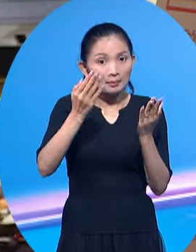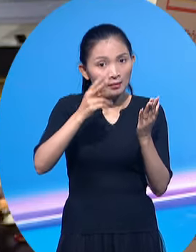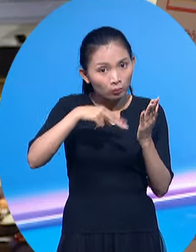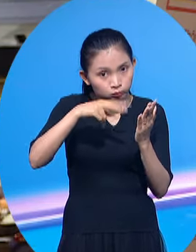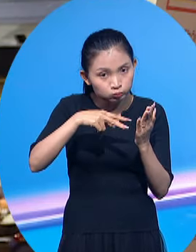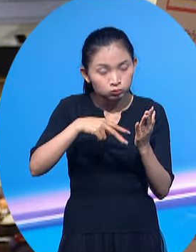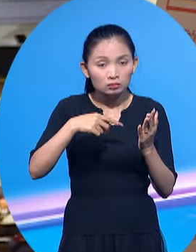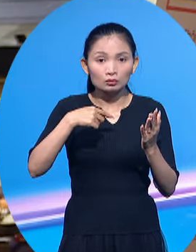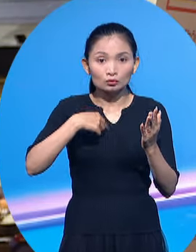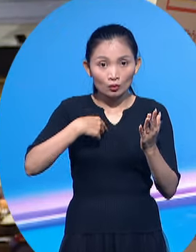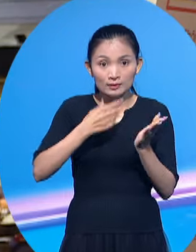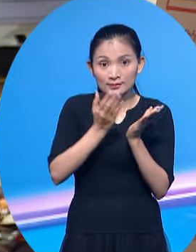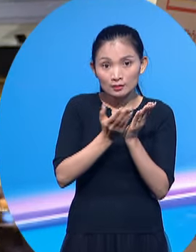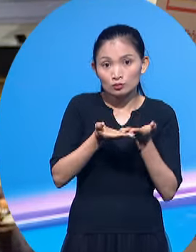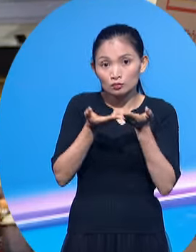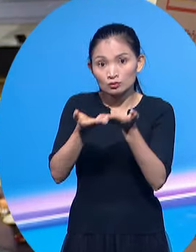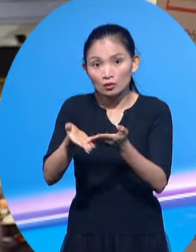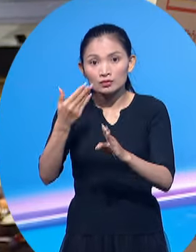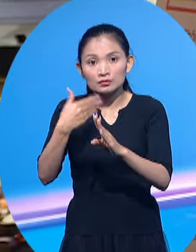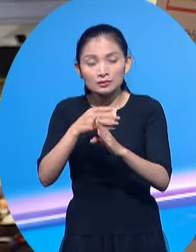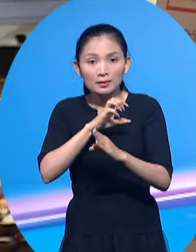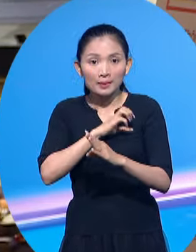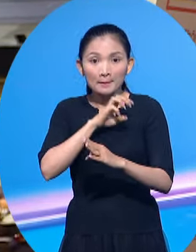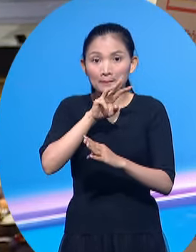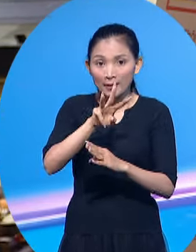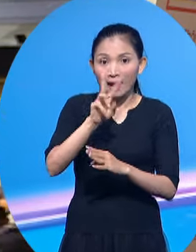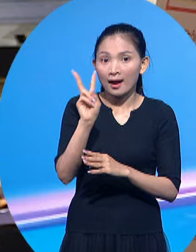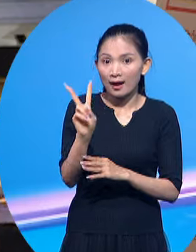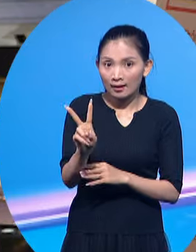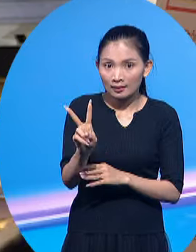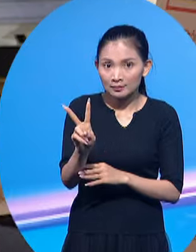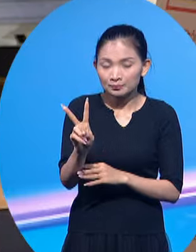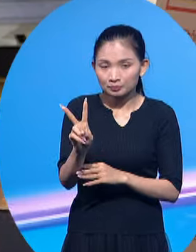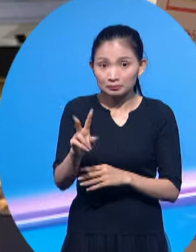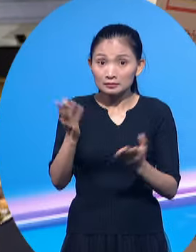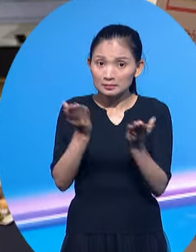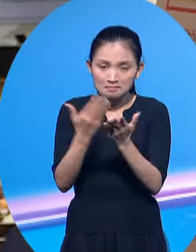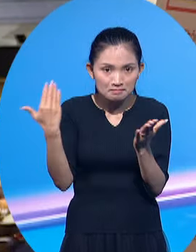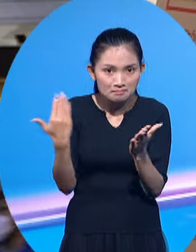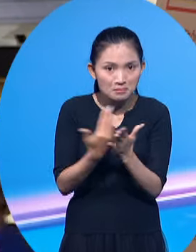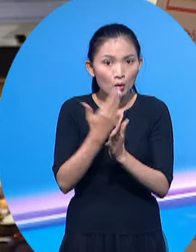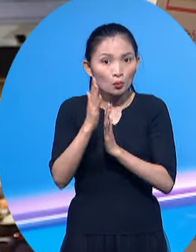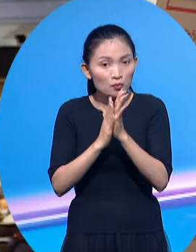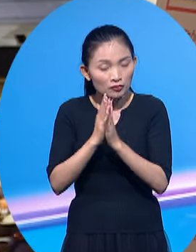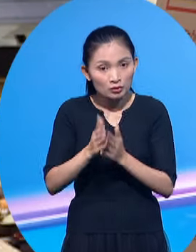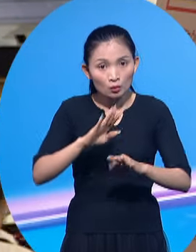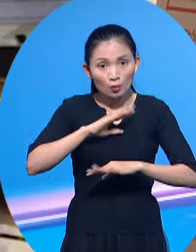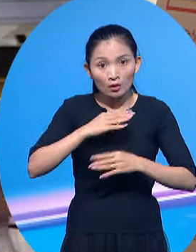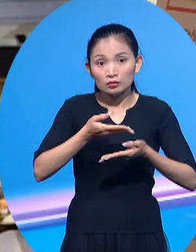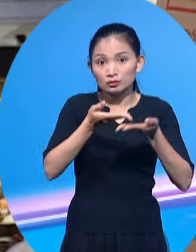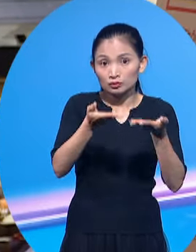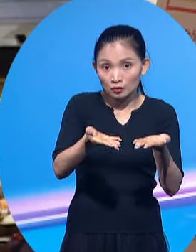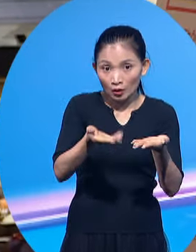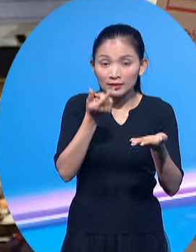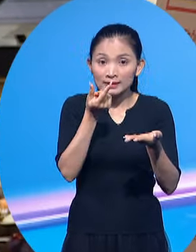nguồn sách cho hai trường trung học phổ thông trên địa bàn thành phố Hồ Chí Minh và đã đem đến những cái đầu sách mới, thú vị và với cái giá